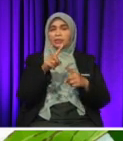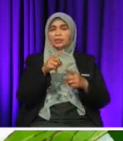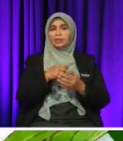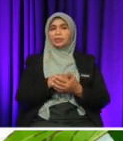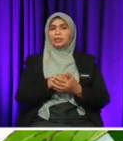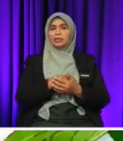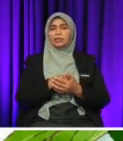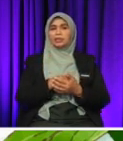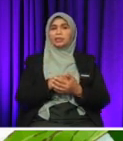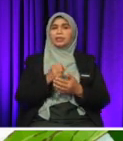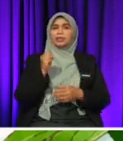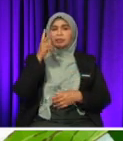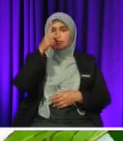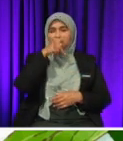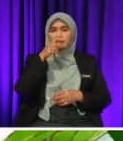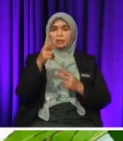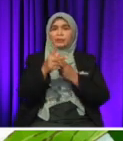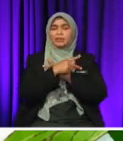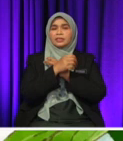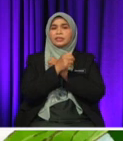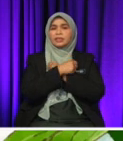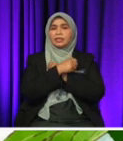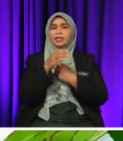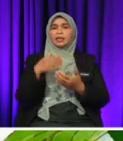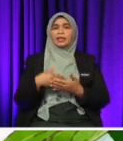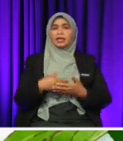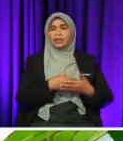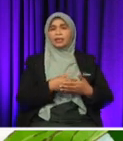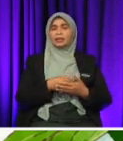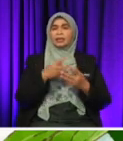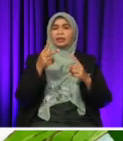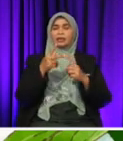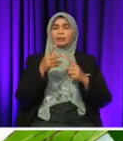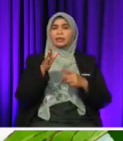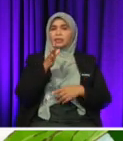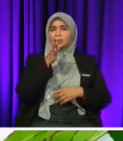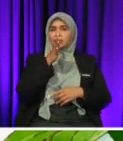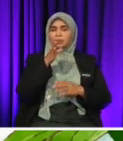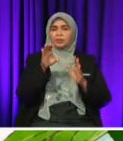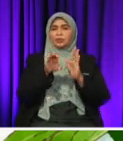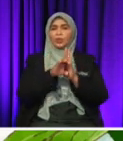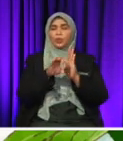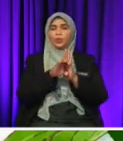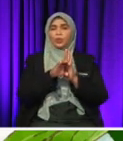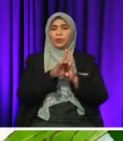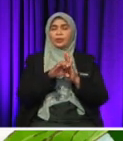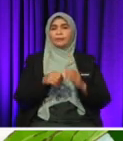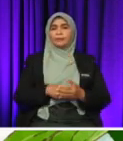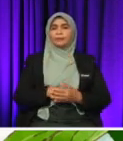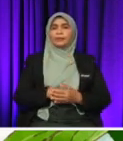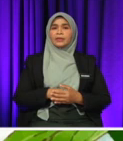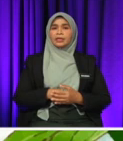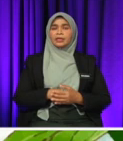sikap kasih sayang anak kepada Ibu contoh yang boleh kita ambil dalam saja ini adalah